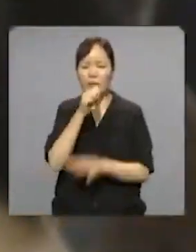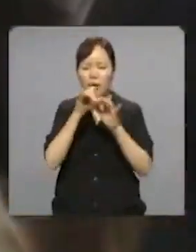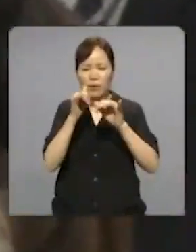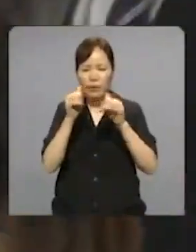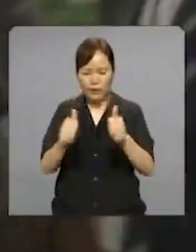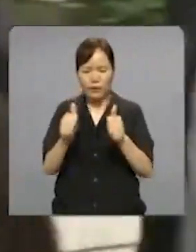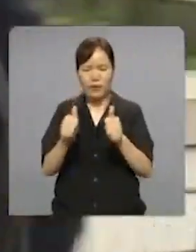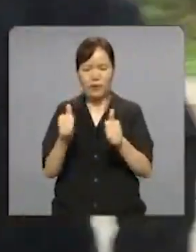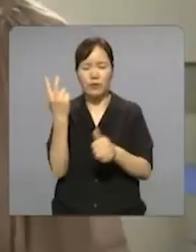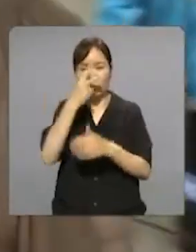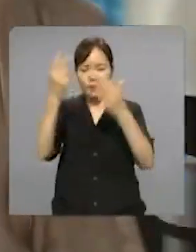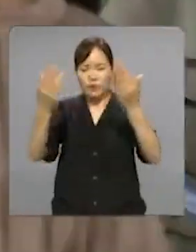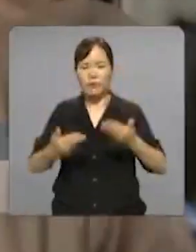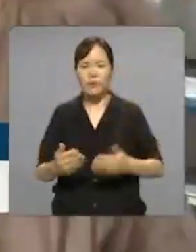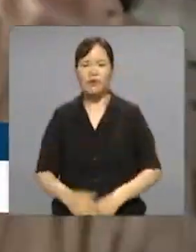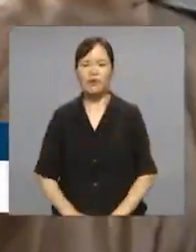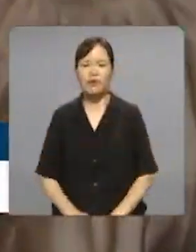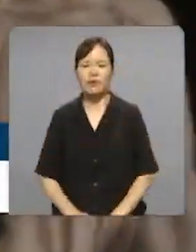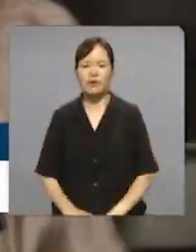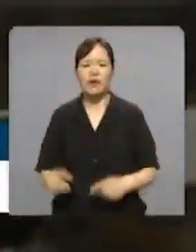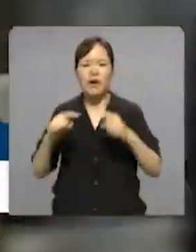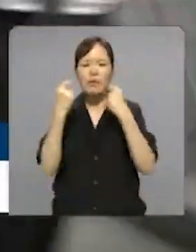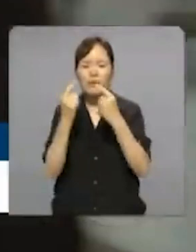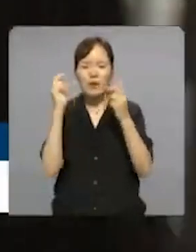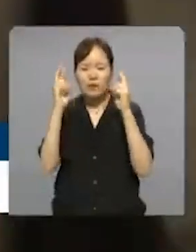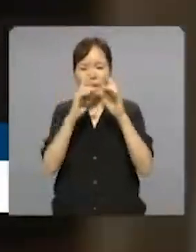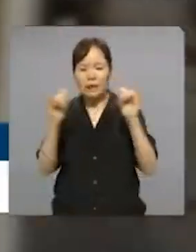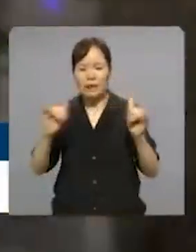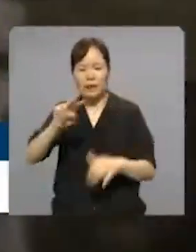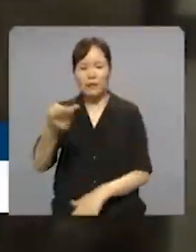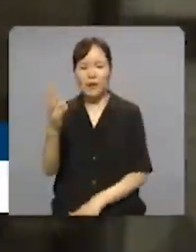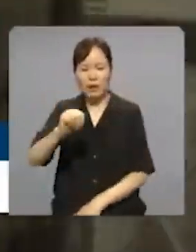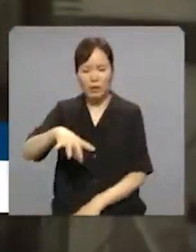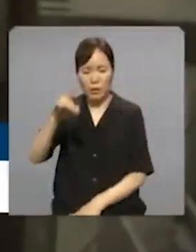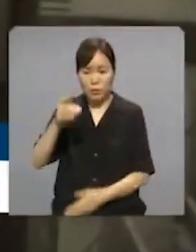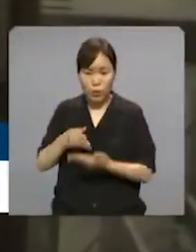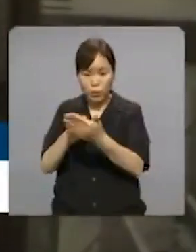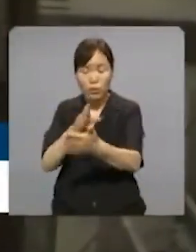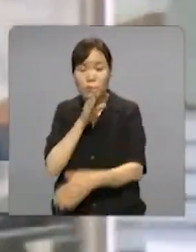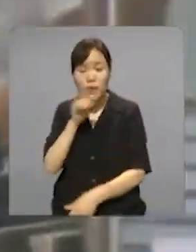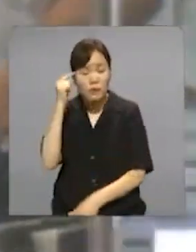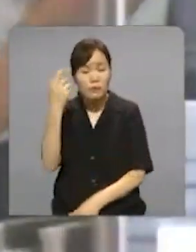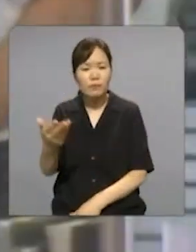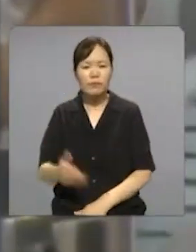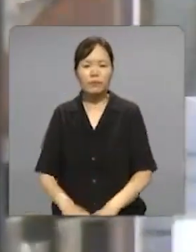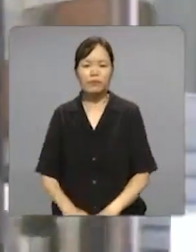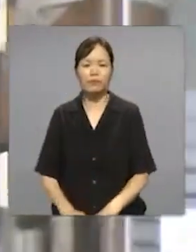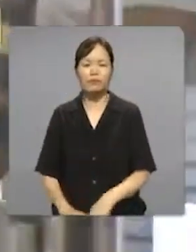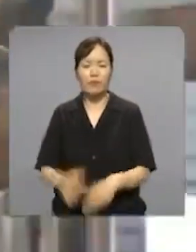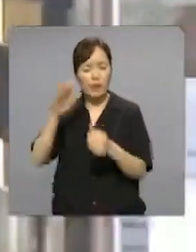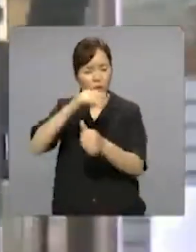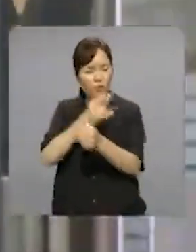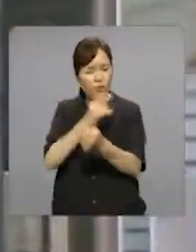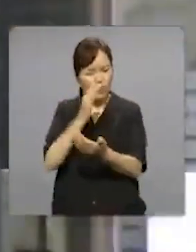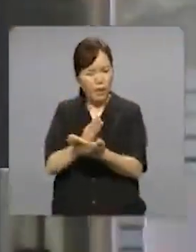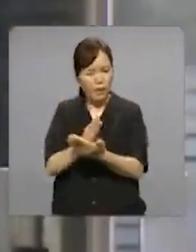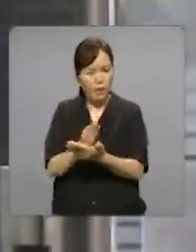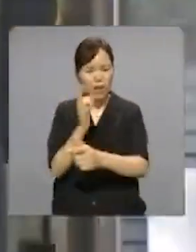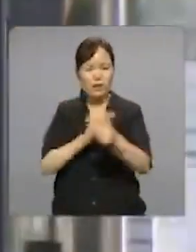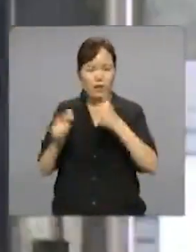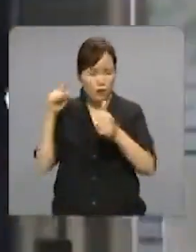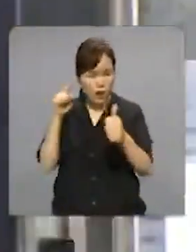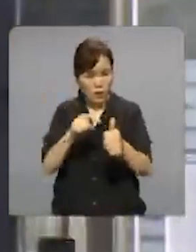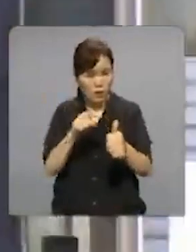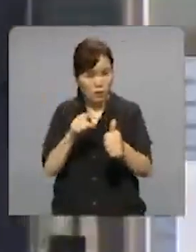심사를 받았습니다. 민간업자들한테 200억 먼저 요구하신 거 맞습니까? 이들의 구속 여부는 추가 혐의